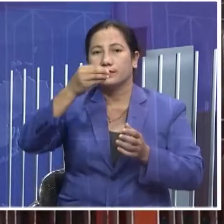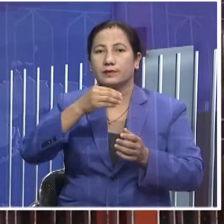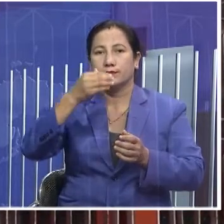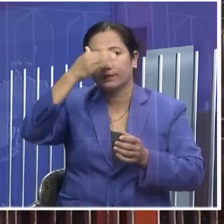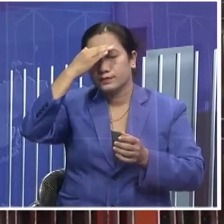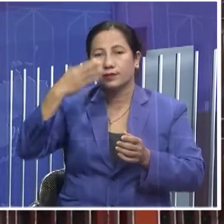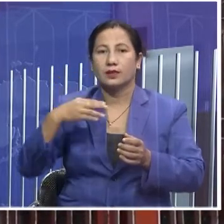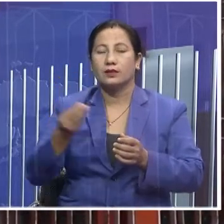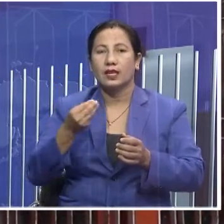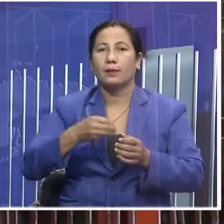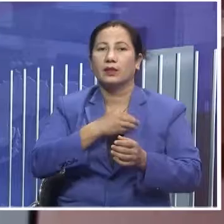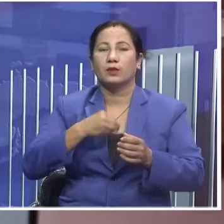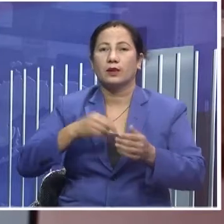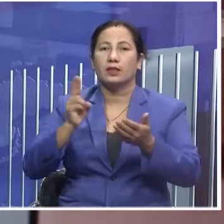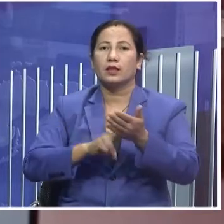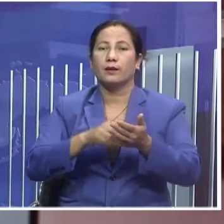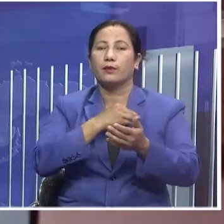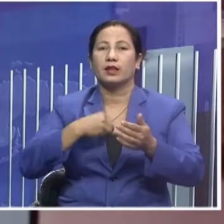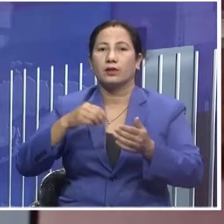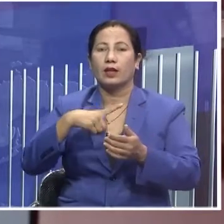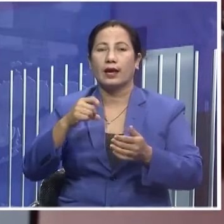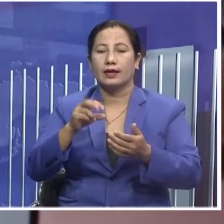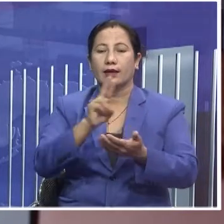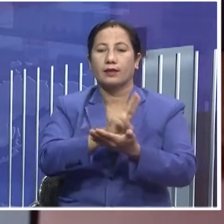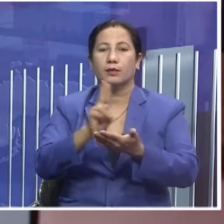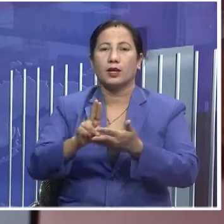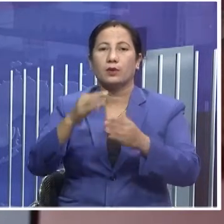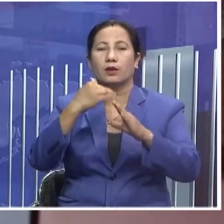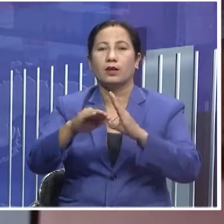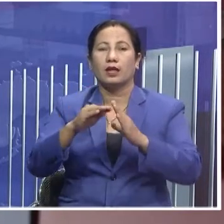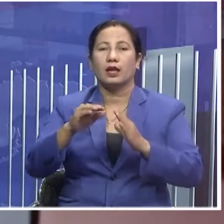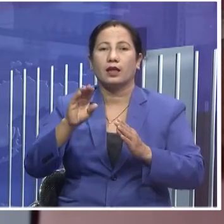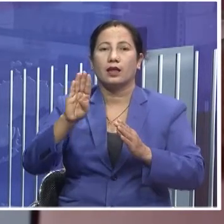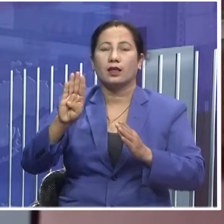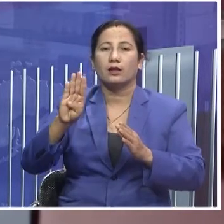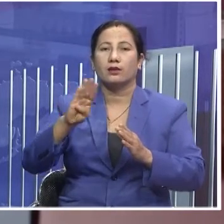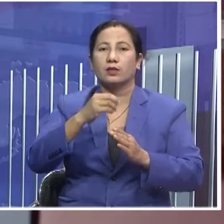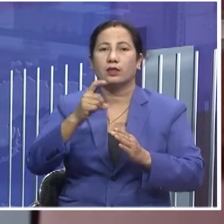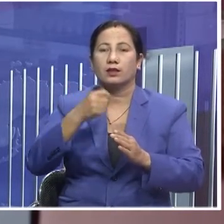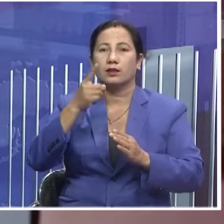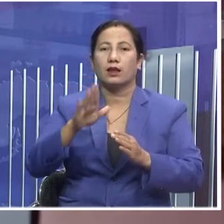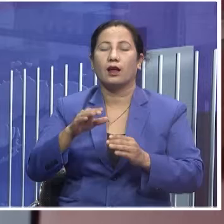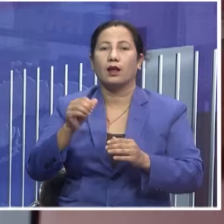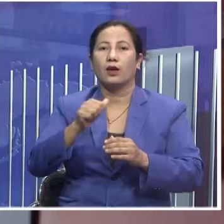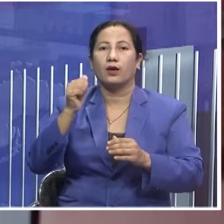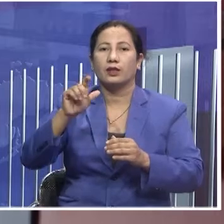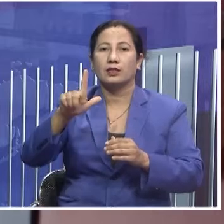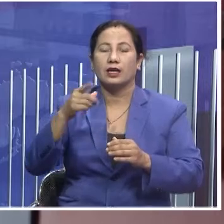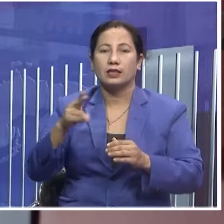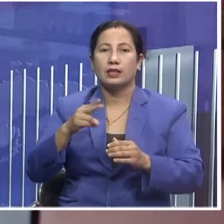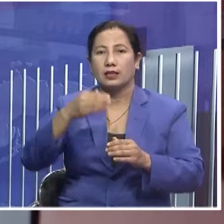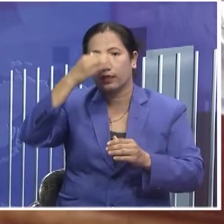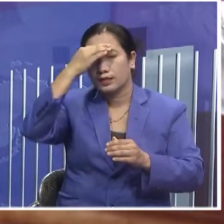बिरामीहरूको सामान्य उपचारपछि थप उपचारको लागि भैरहवा पठाइएको बस्नेतले बताउनुभयो। अन्य 7 जना बिरामी